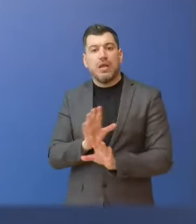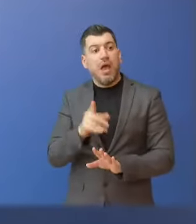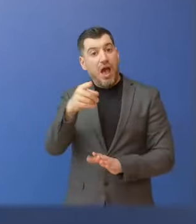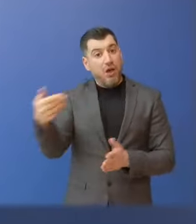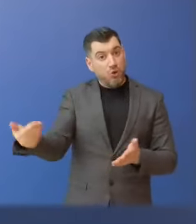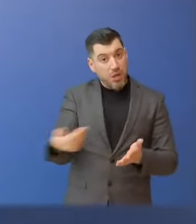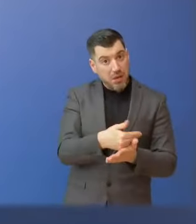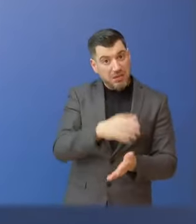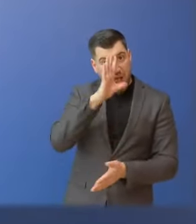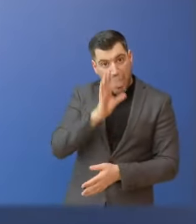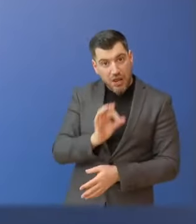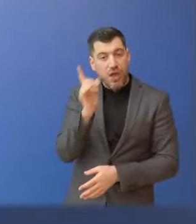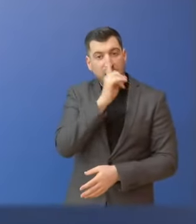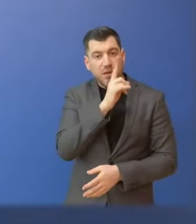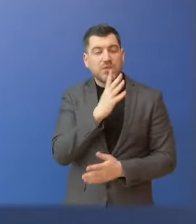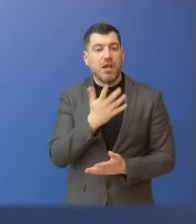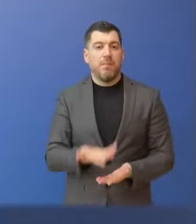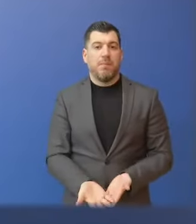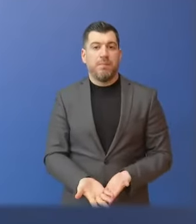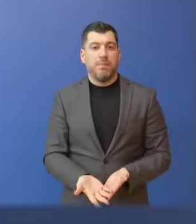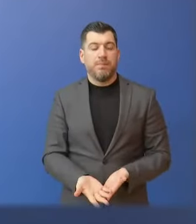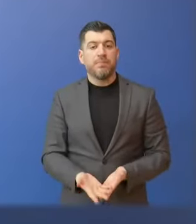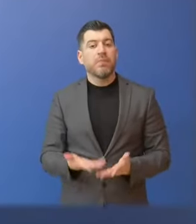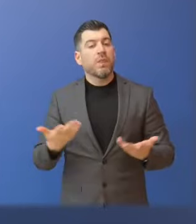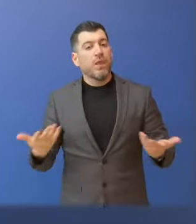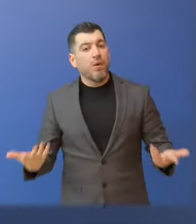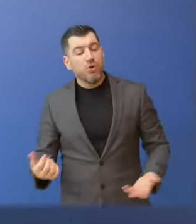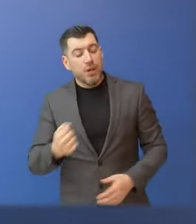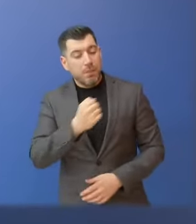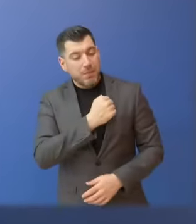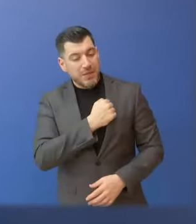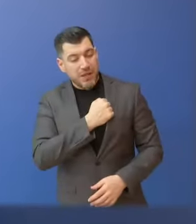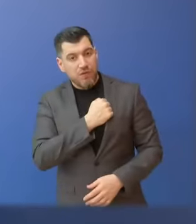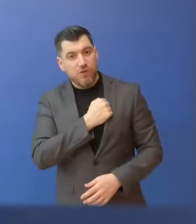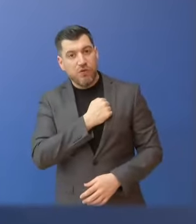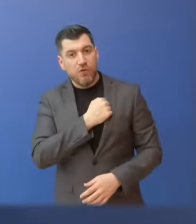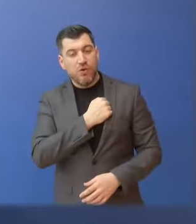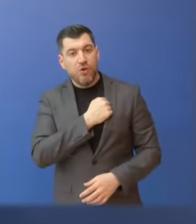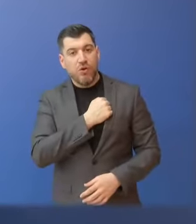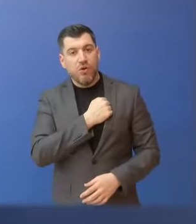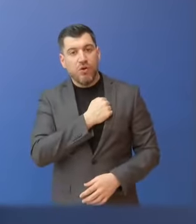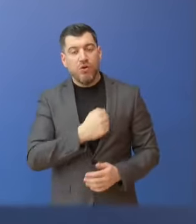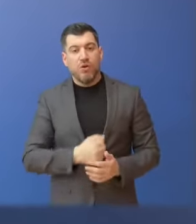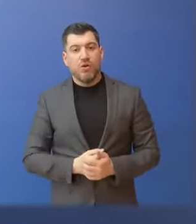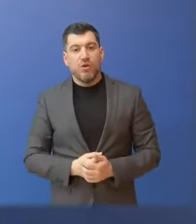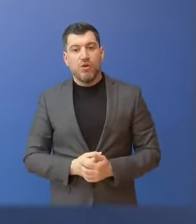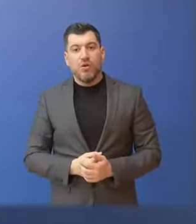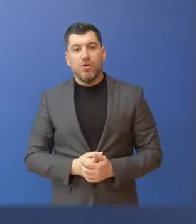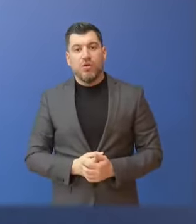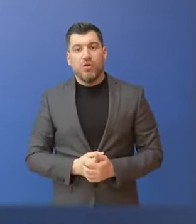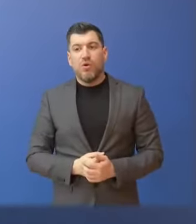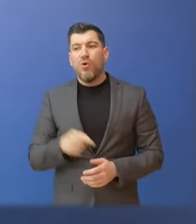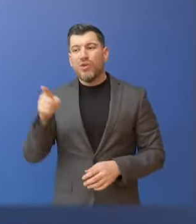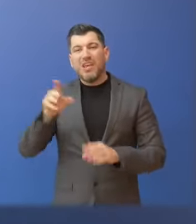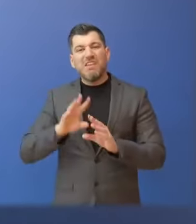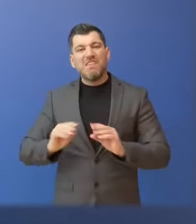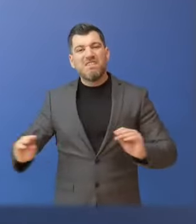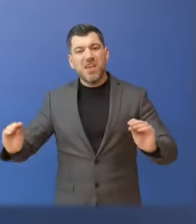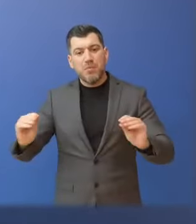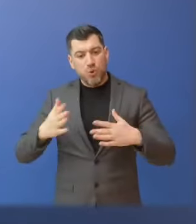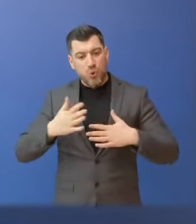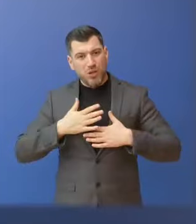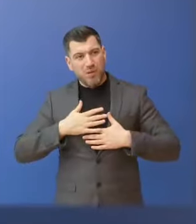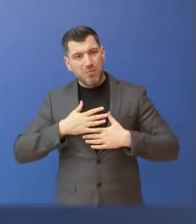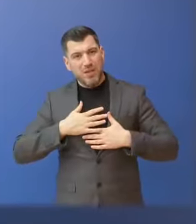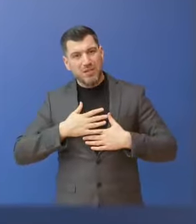αυτή η μήνυση ευσταθεί θεωρώ λοιπόν μία εντελώς ανεδαφική λογική περι φίμωσης της δημοσιογραφίας επειδή